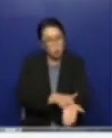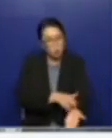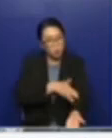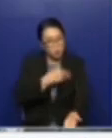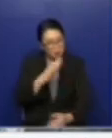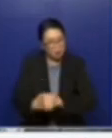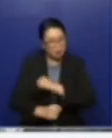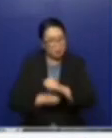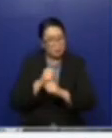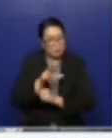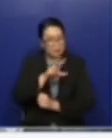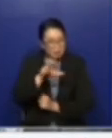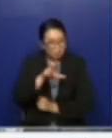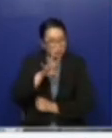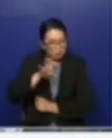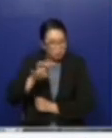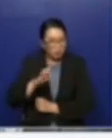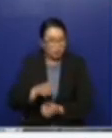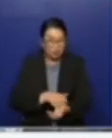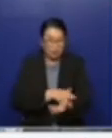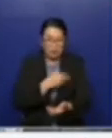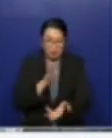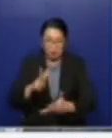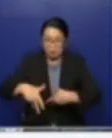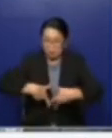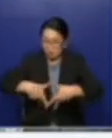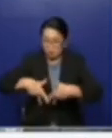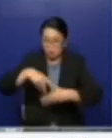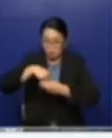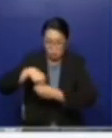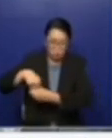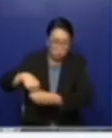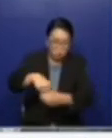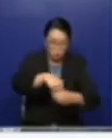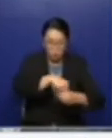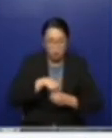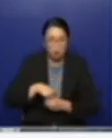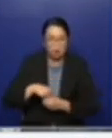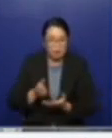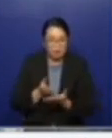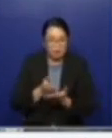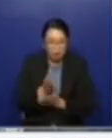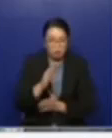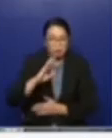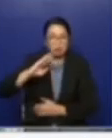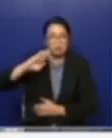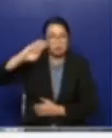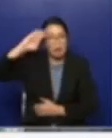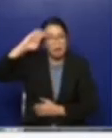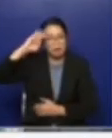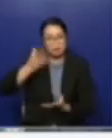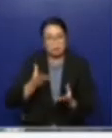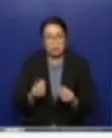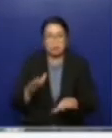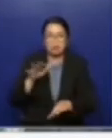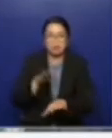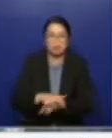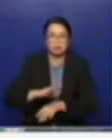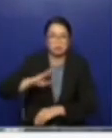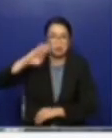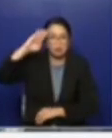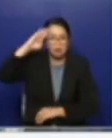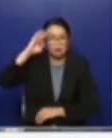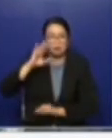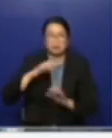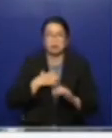3-400 ปีประชาชนอยู่เต็มเลยครับก็ยังไปเขตทหารอยู่สิ่งต่างๆเหล่านี้อยากให้รัฐบา